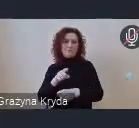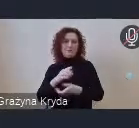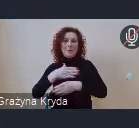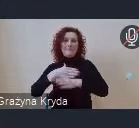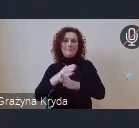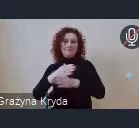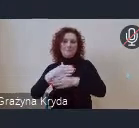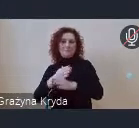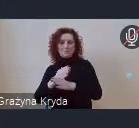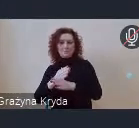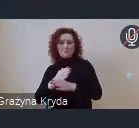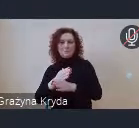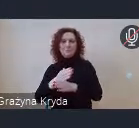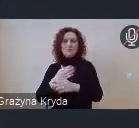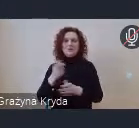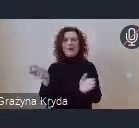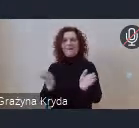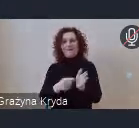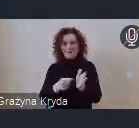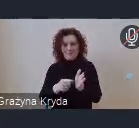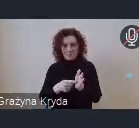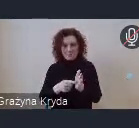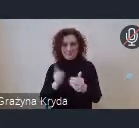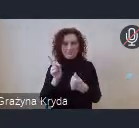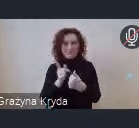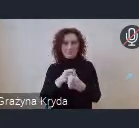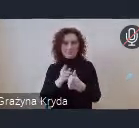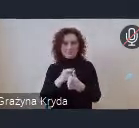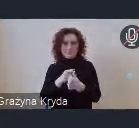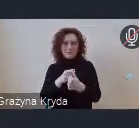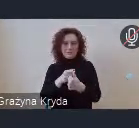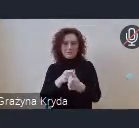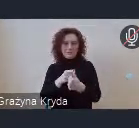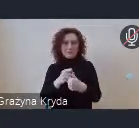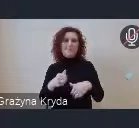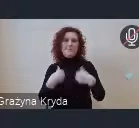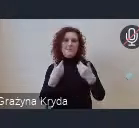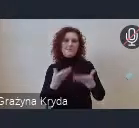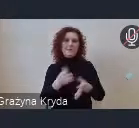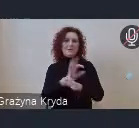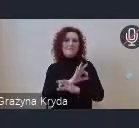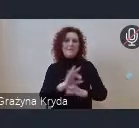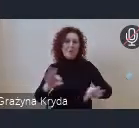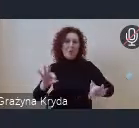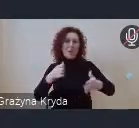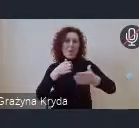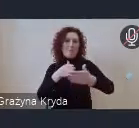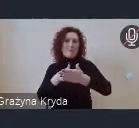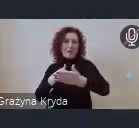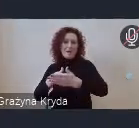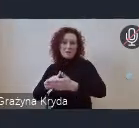kilka wymagań w ustawie pierwszym z wymogów jest zapewnianie wolnych od barier poziomych i pionowych